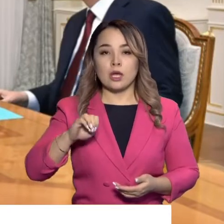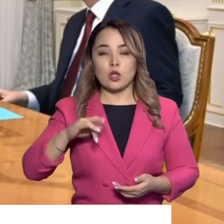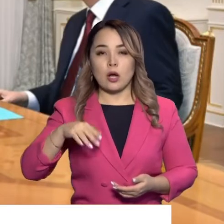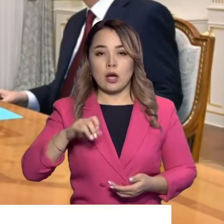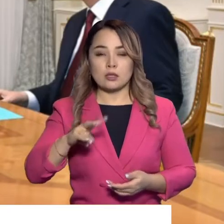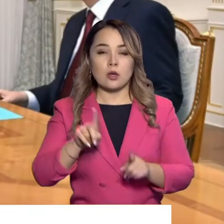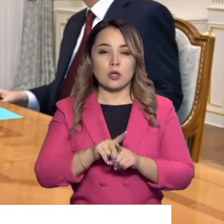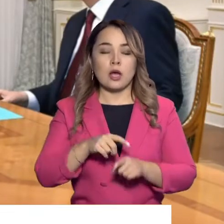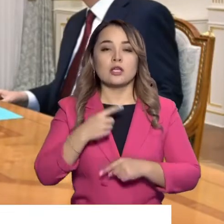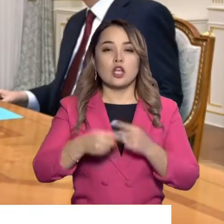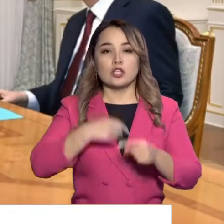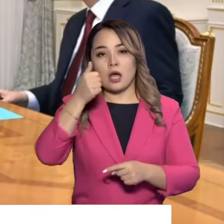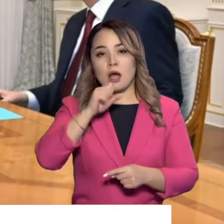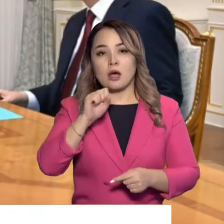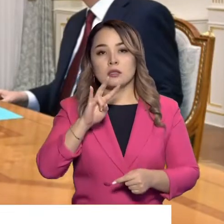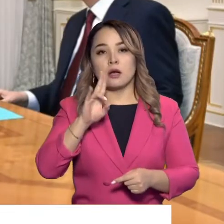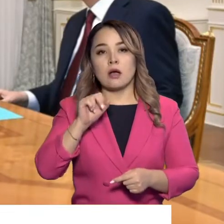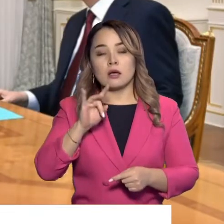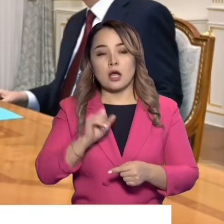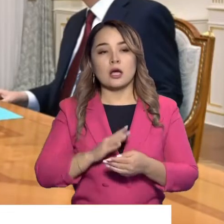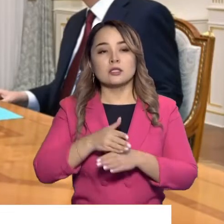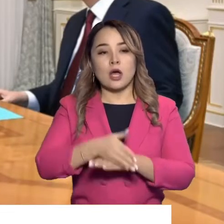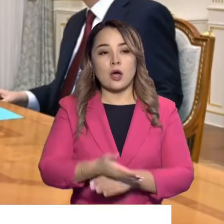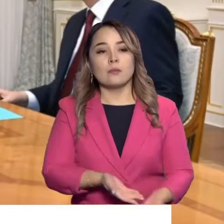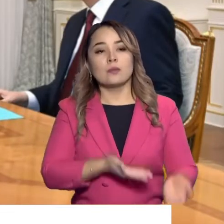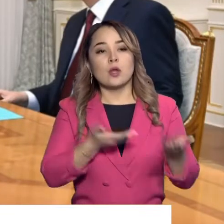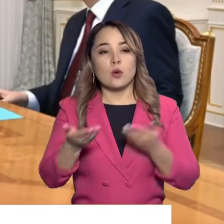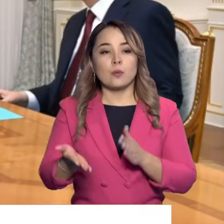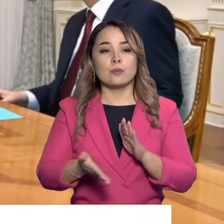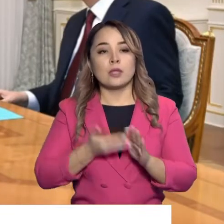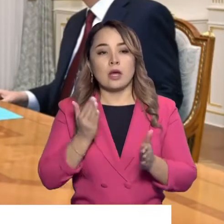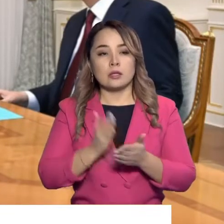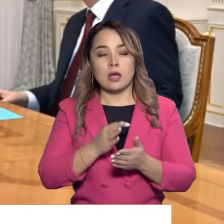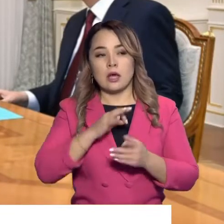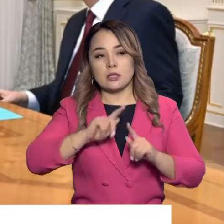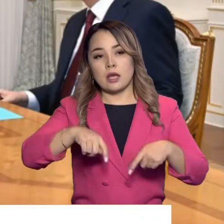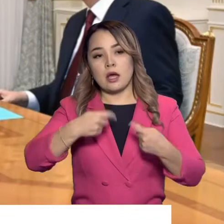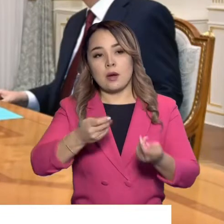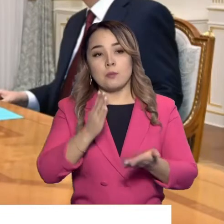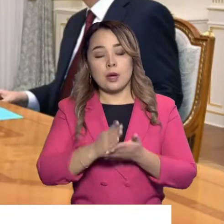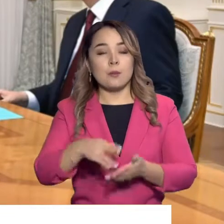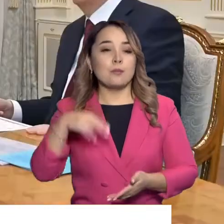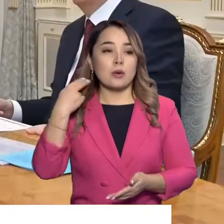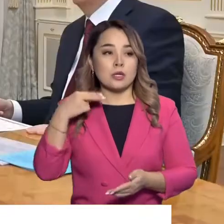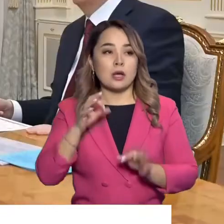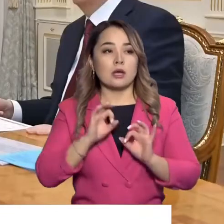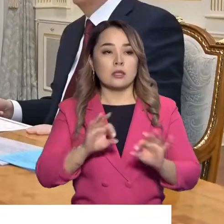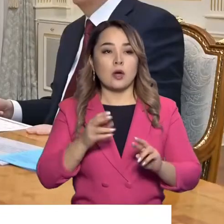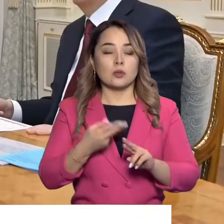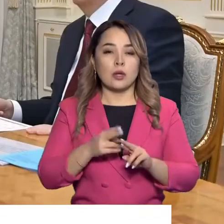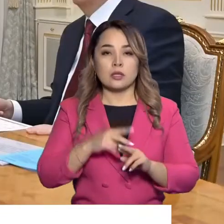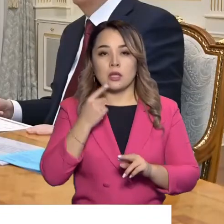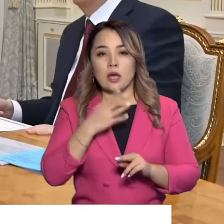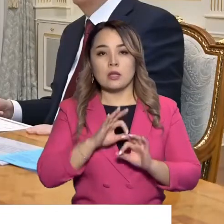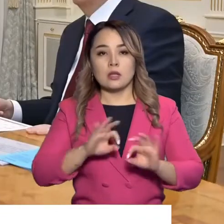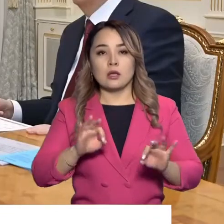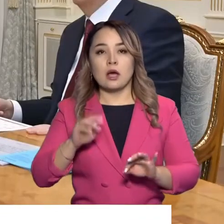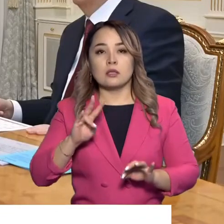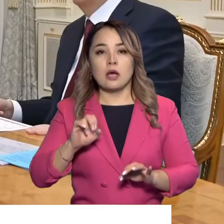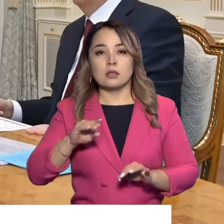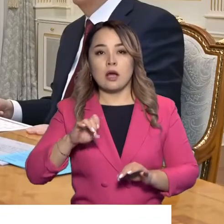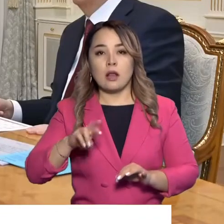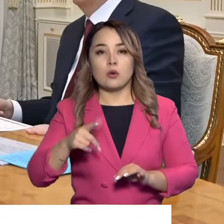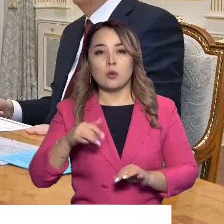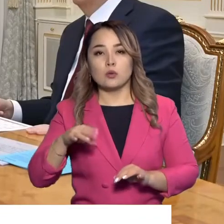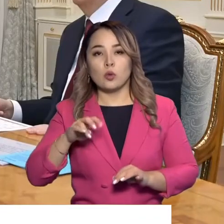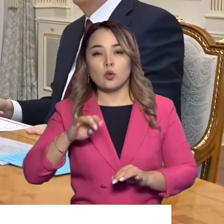Тоқаевты келер жылы Анкараға ресми сапармен келуге шақырған сәлемін жеткізді. Президент сондай-ақ есеп комитетінің төрағасы Наталья Годунованы